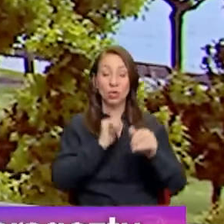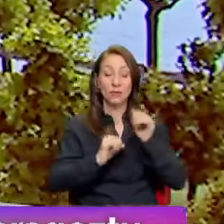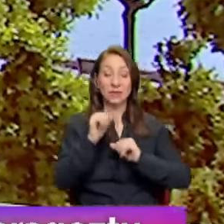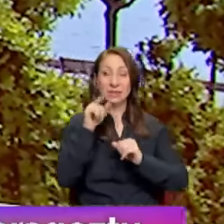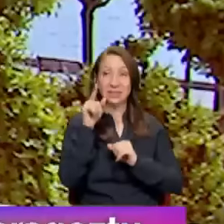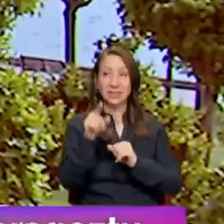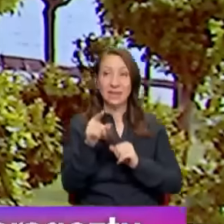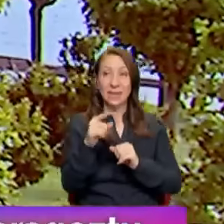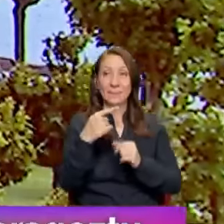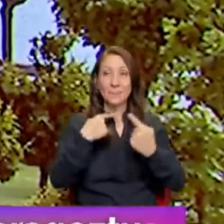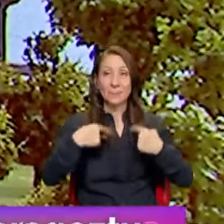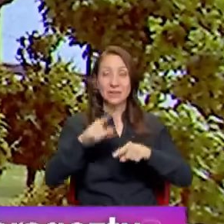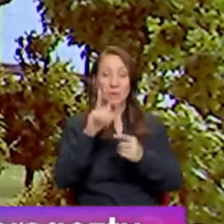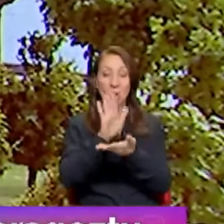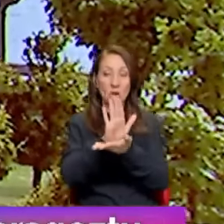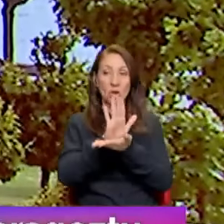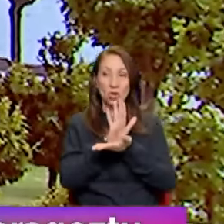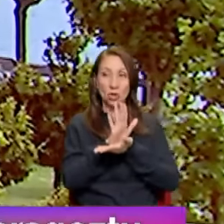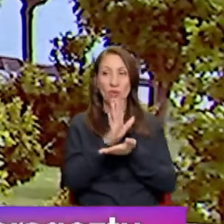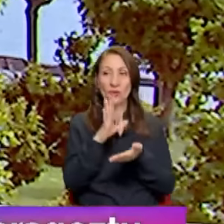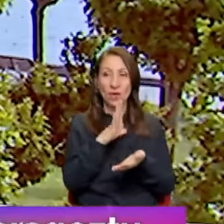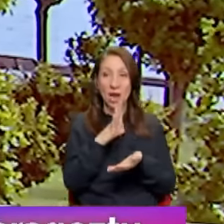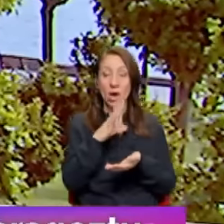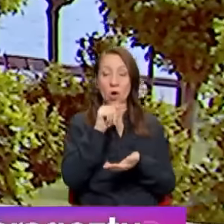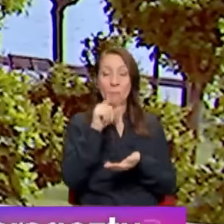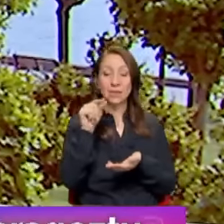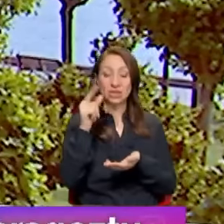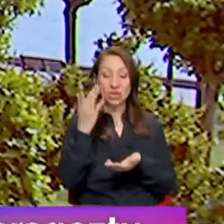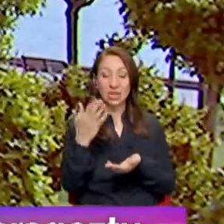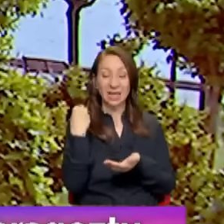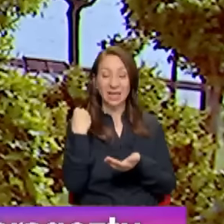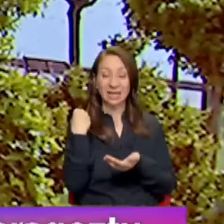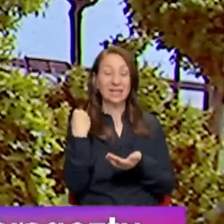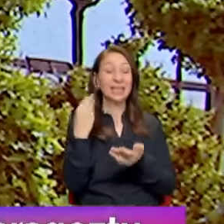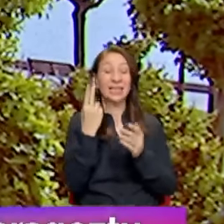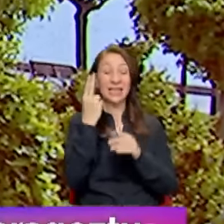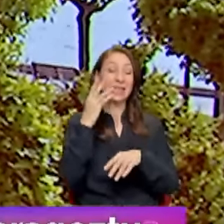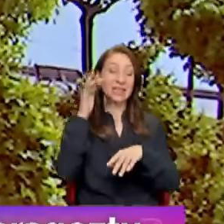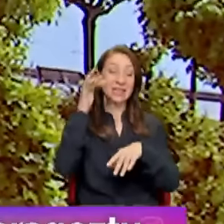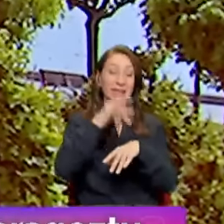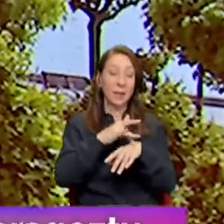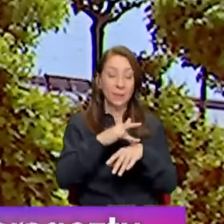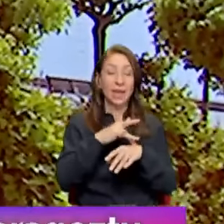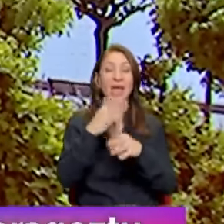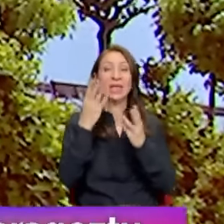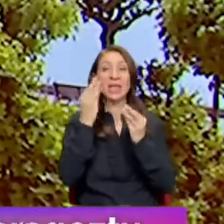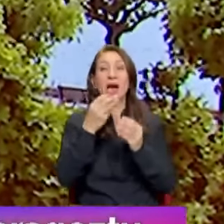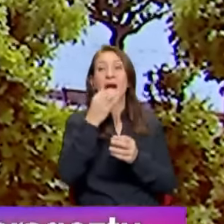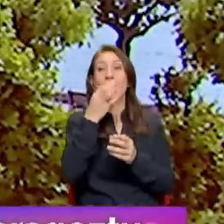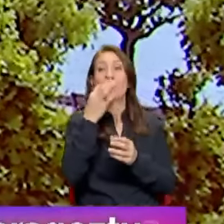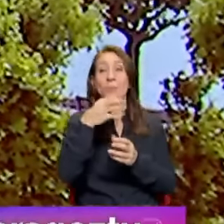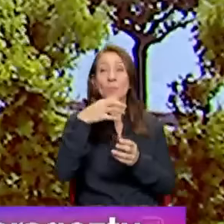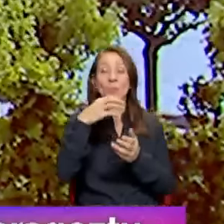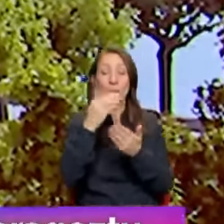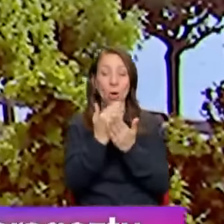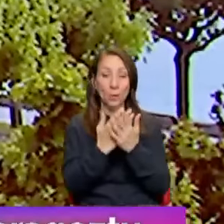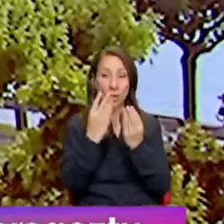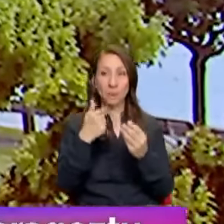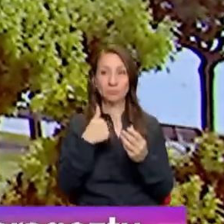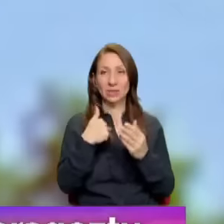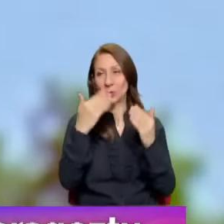üniversitesinden bizlere bir ödül var E 11 Yeditepe Dilek ödülleri ve en iyi haber bülteni olarak